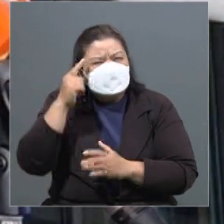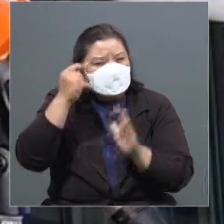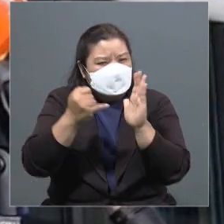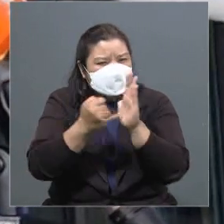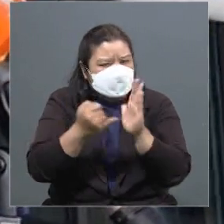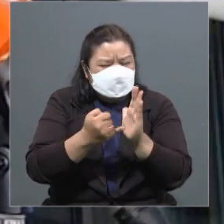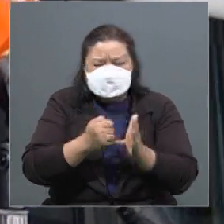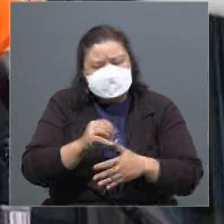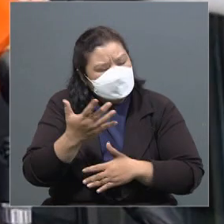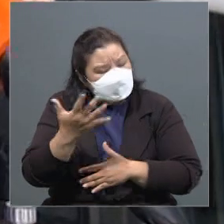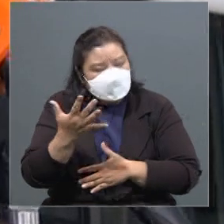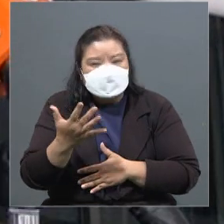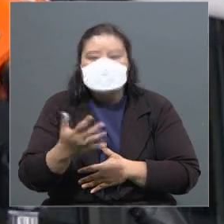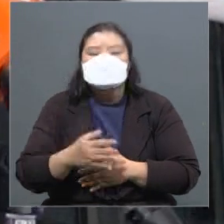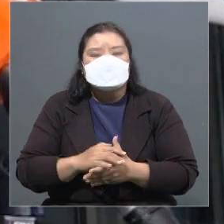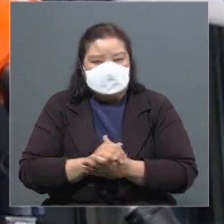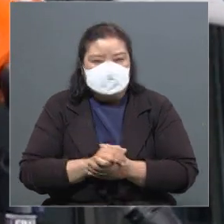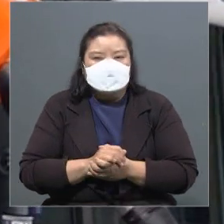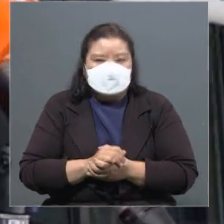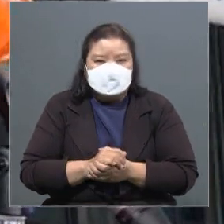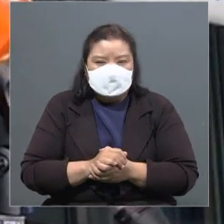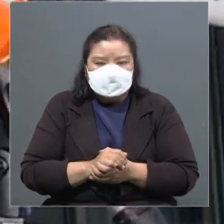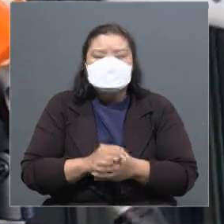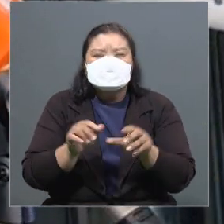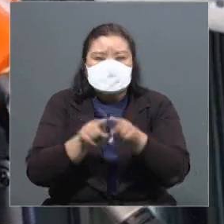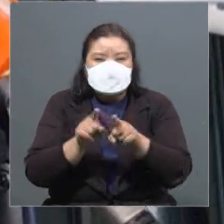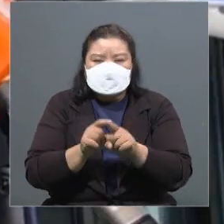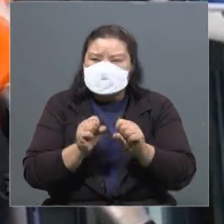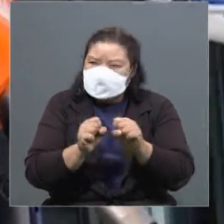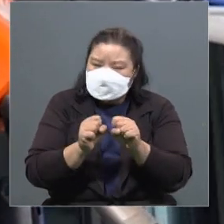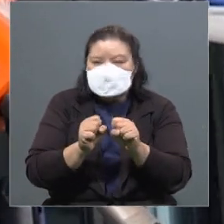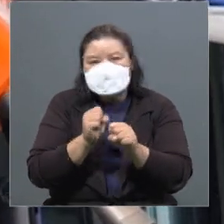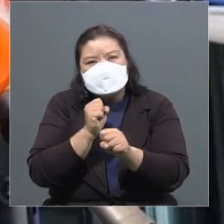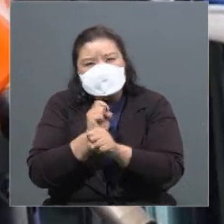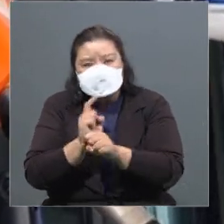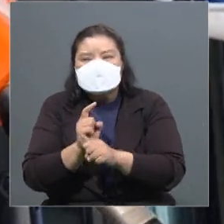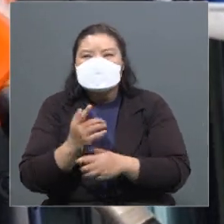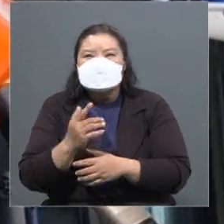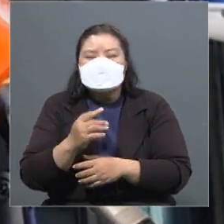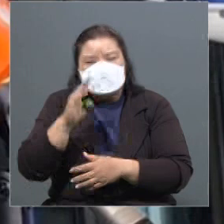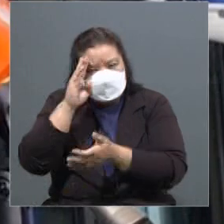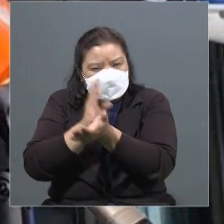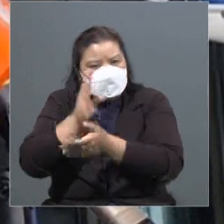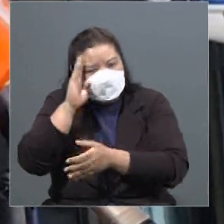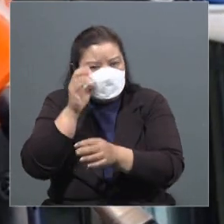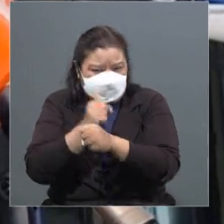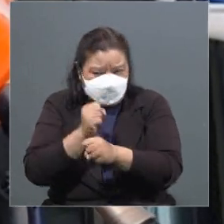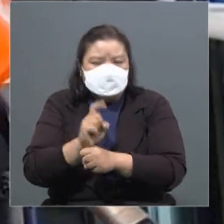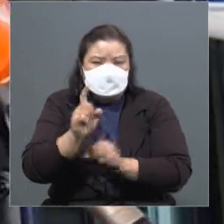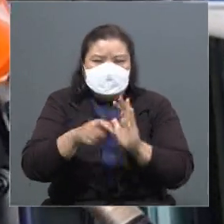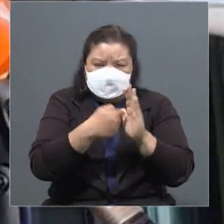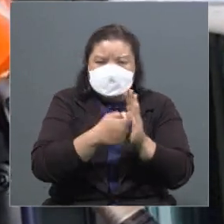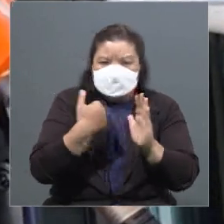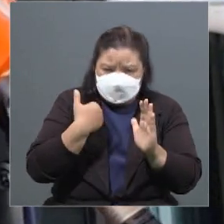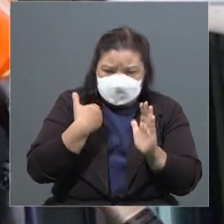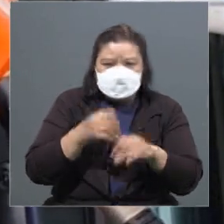ไม่มีอะไรง่ายหรอกเรื่องพวกนี้นะครับแต่ว่ามันก็จะทำให้เจ้าหน้าที่ของรัฐมีเหตุมีผลยกตัวอย่างได้หรอเนี่ยไป